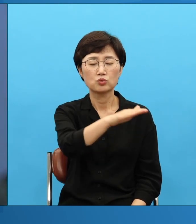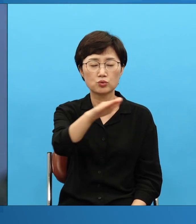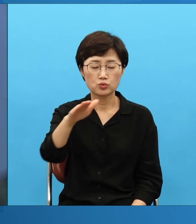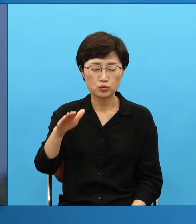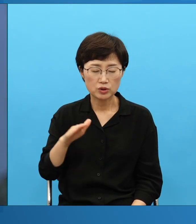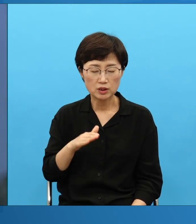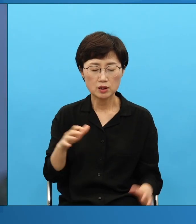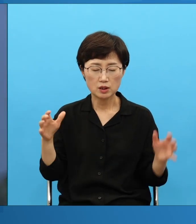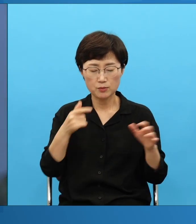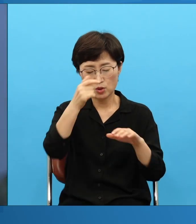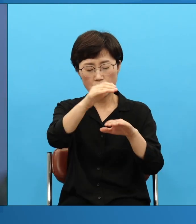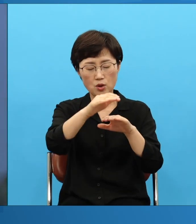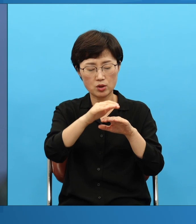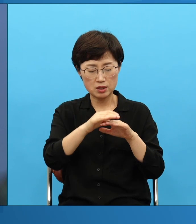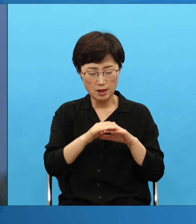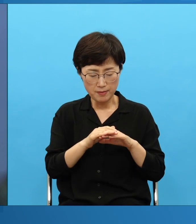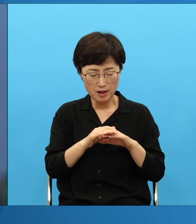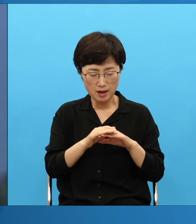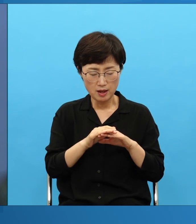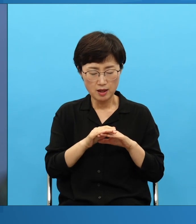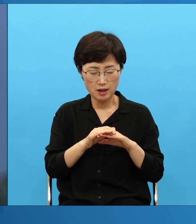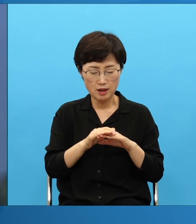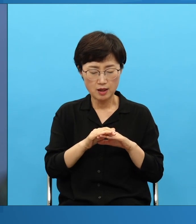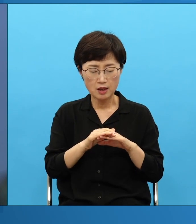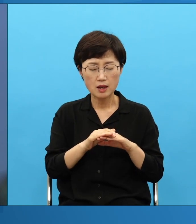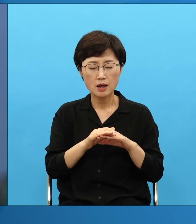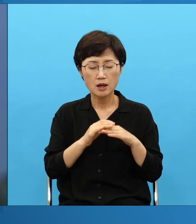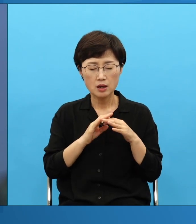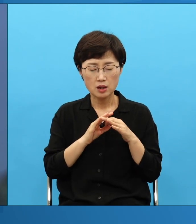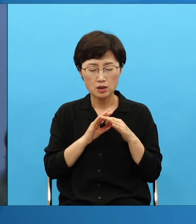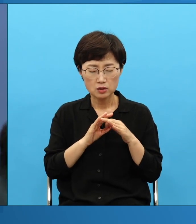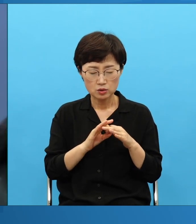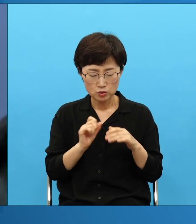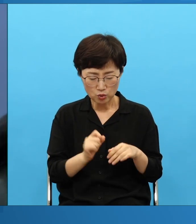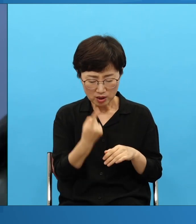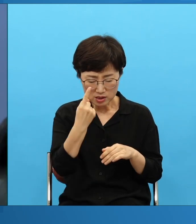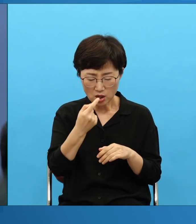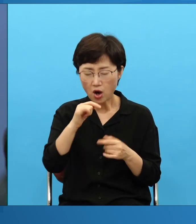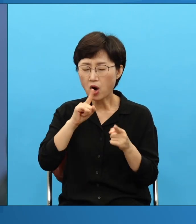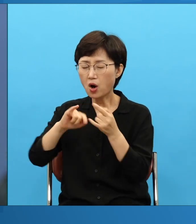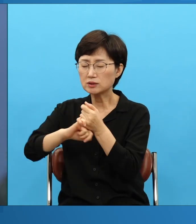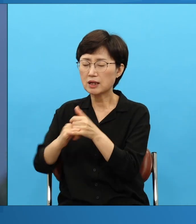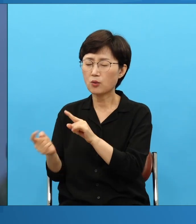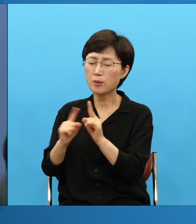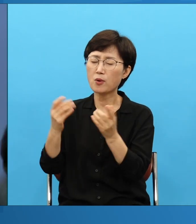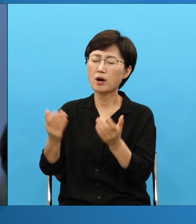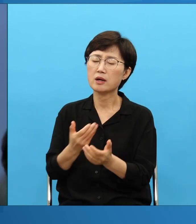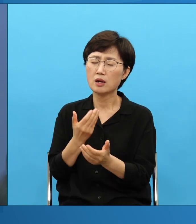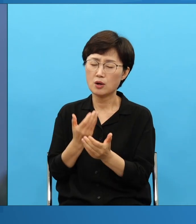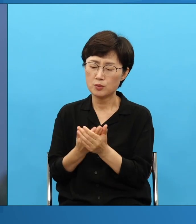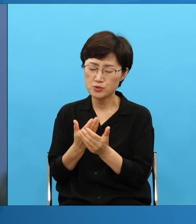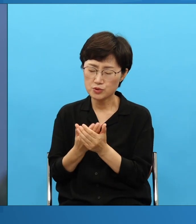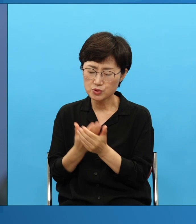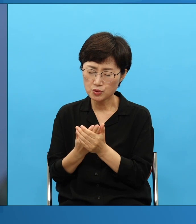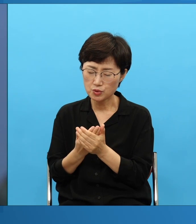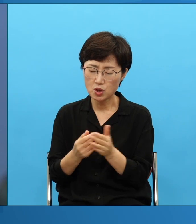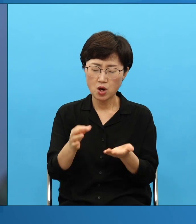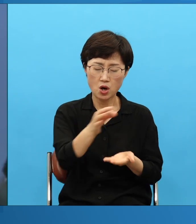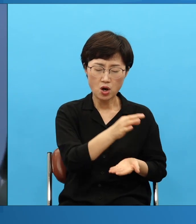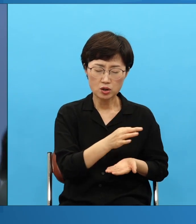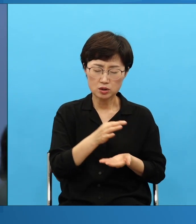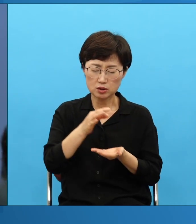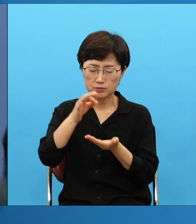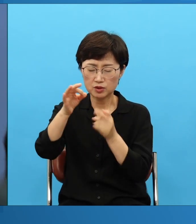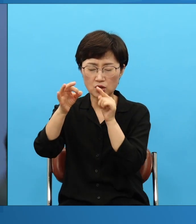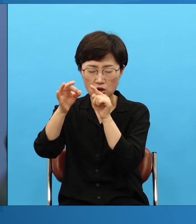예배가 언약을 회복하는 예배가 되게 하옵소서. May our worship be a worship that restores our covenant. 우리의 드리는 헌금이 빛의